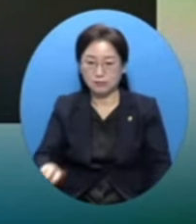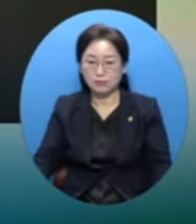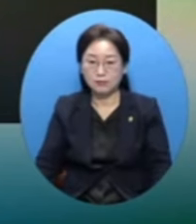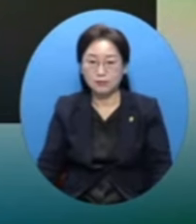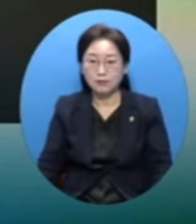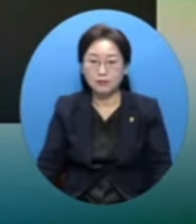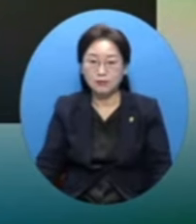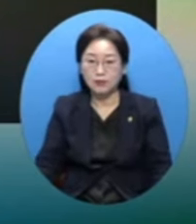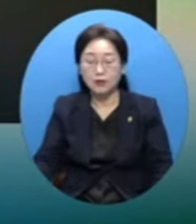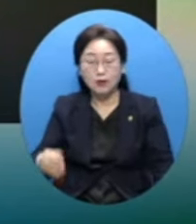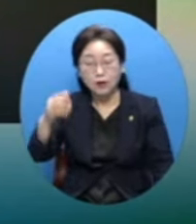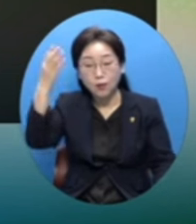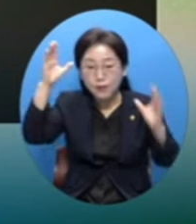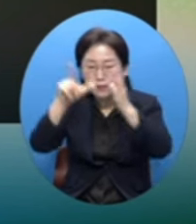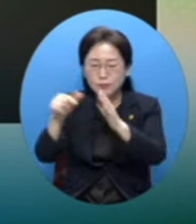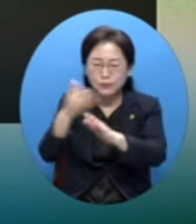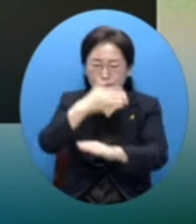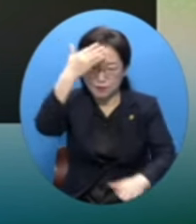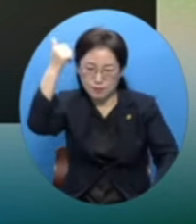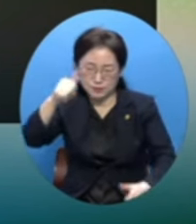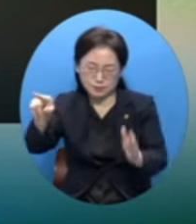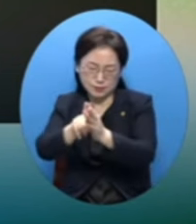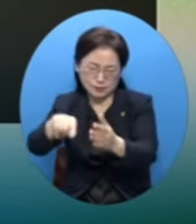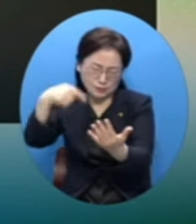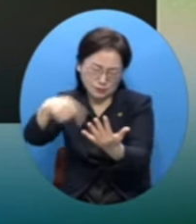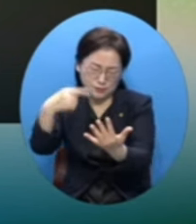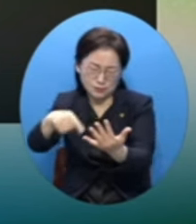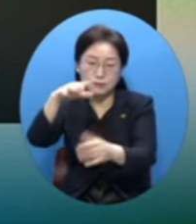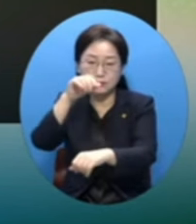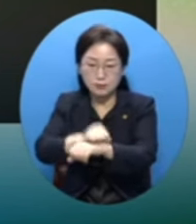저희들이 신앙교육을 철저히 시켰습니다. 주일날은